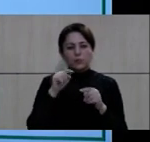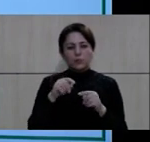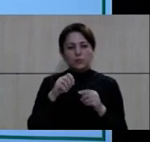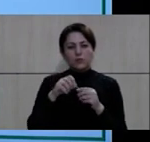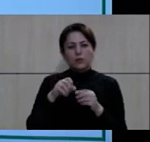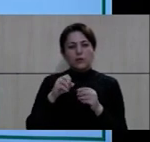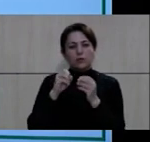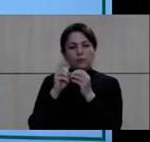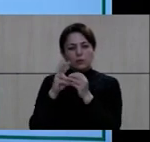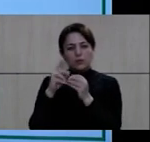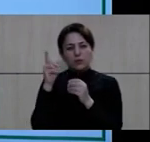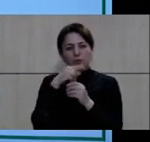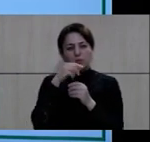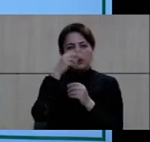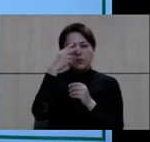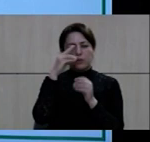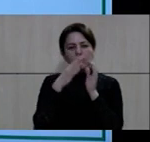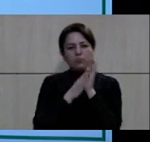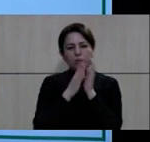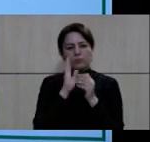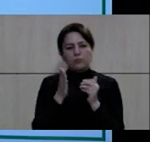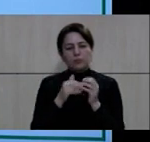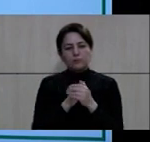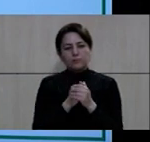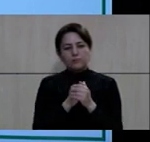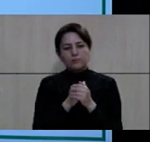teskarisi 12 dan 29.